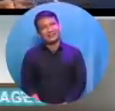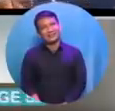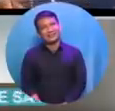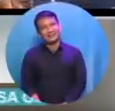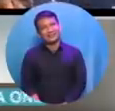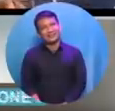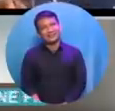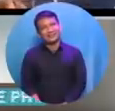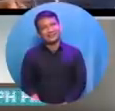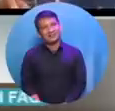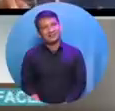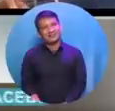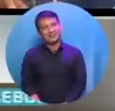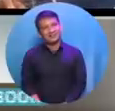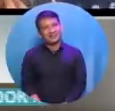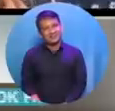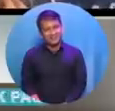Splendor of the